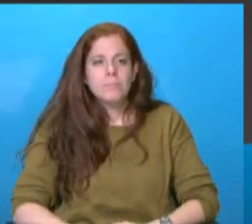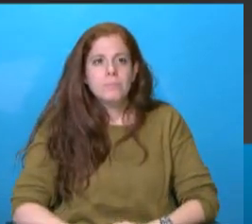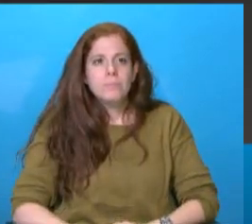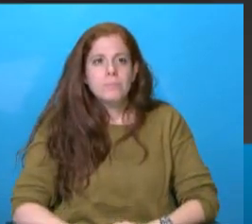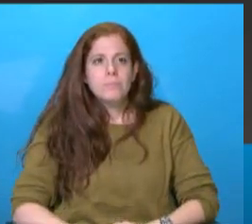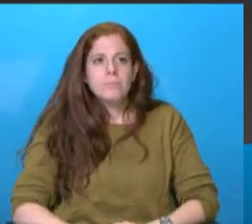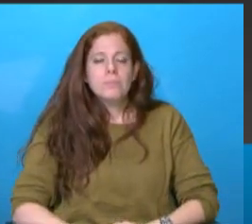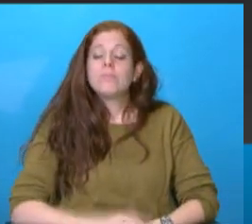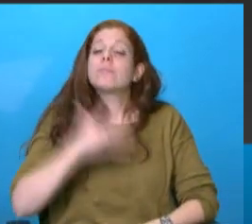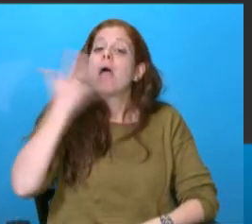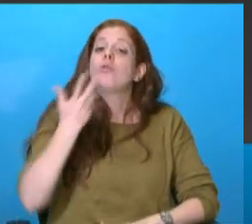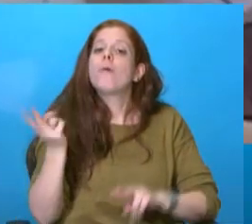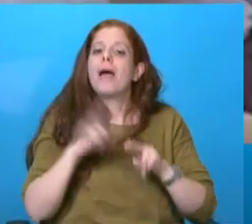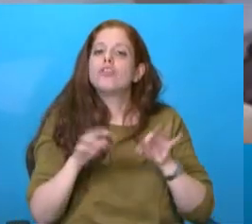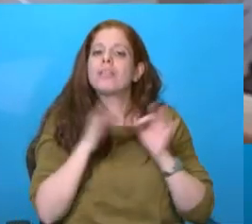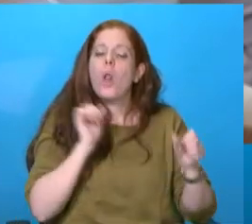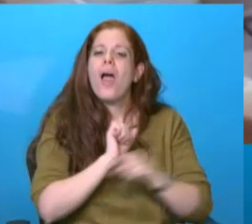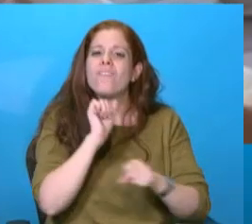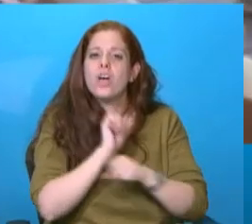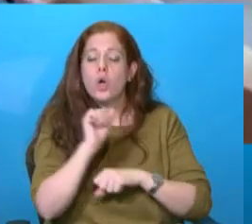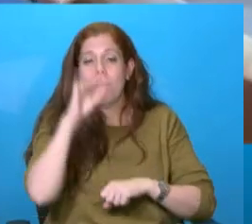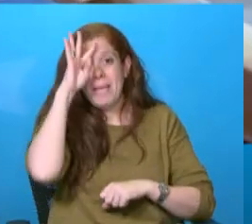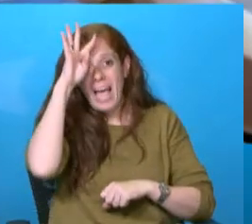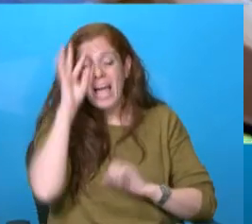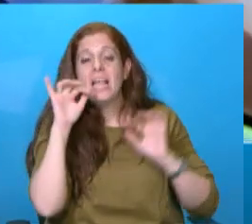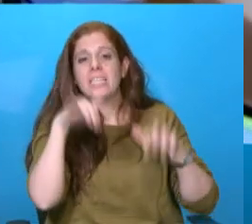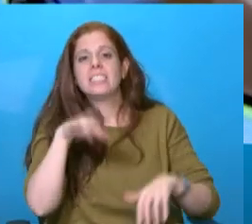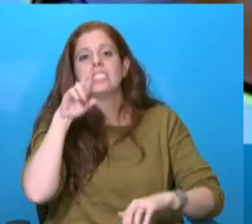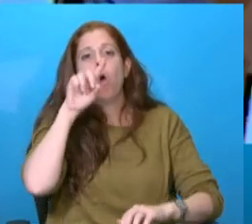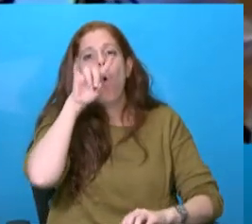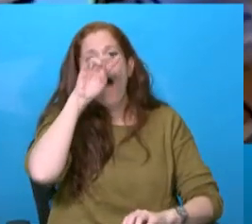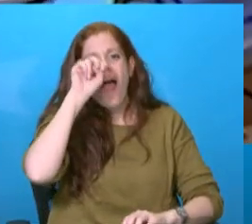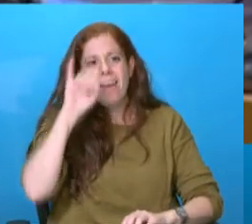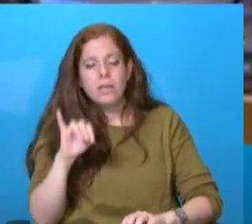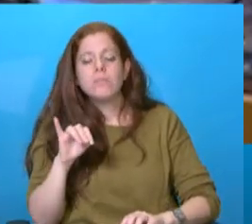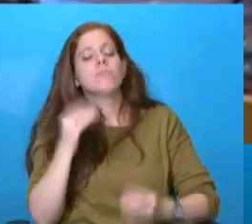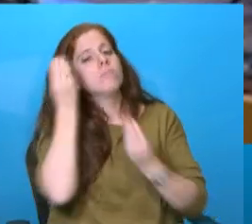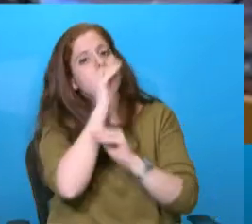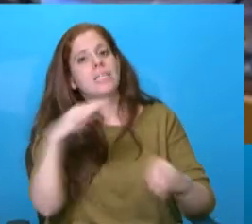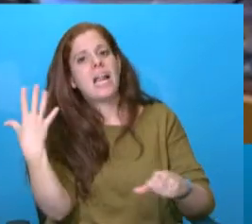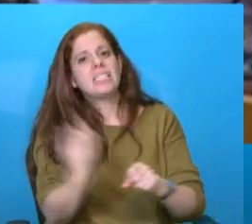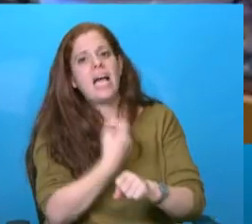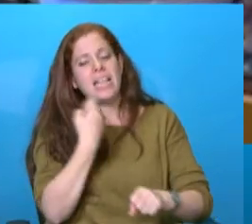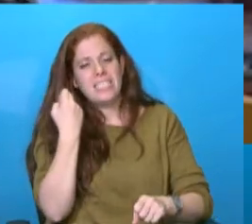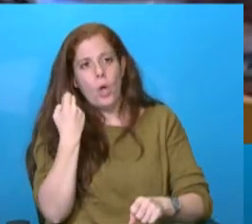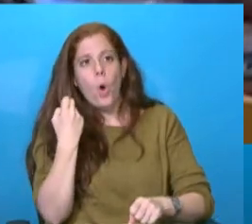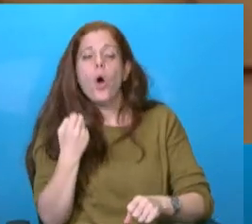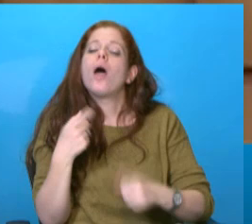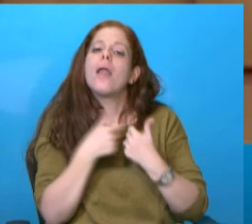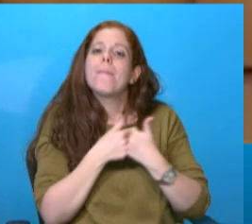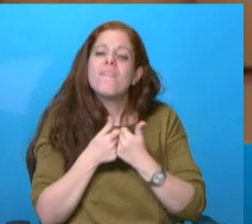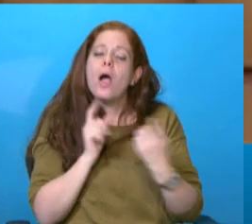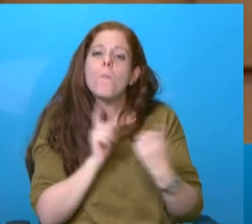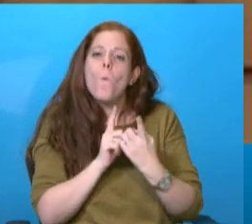חמישה ימים אחרי שהחלו הפגנות המחאה באיראן, הנשיא רוחני מכריז היום על השגת ניצחון במאבק מול המפגינים המסומנים